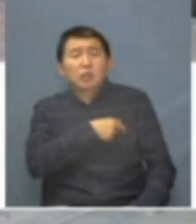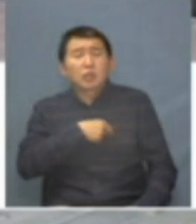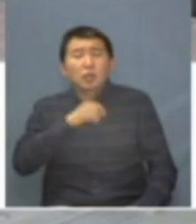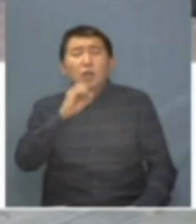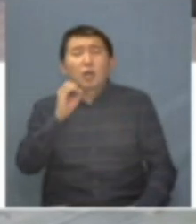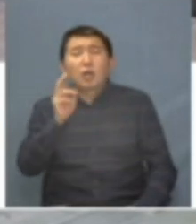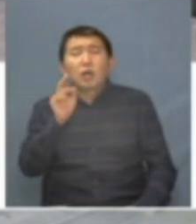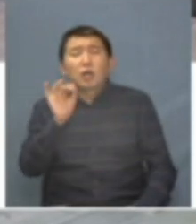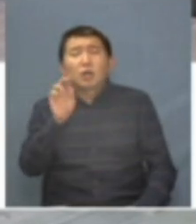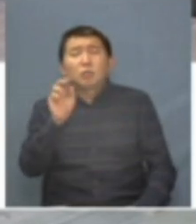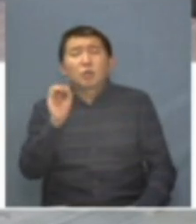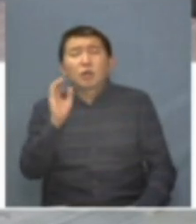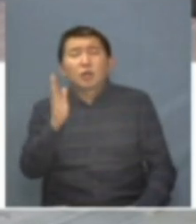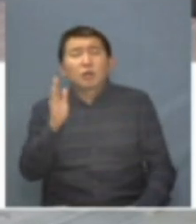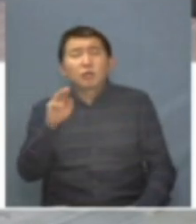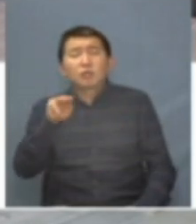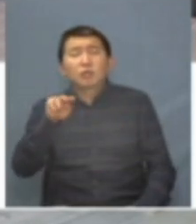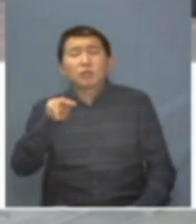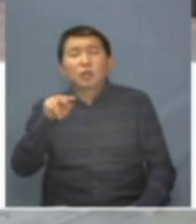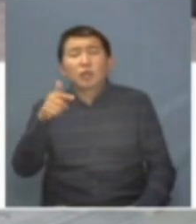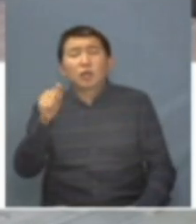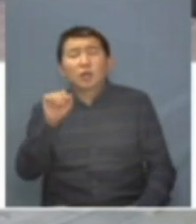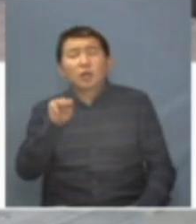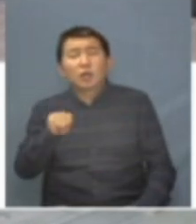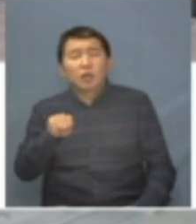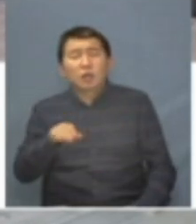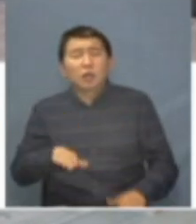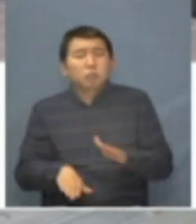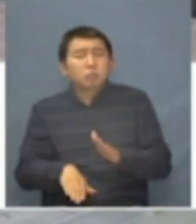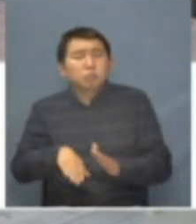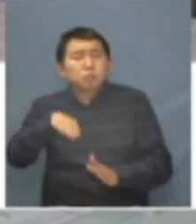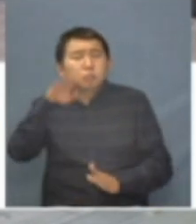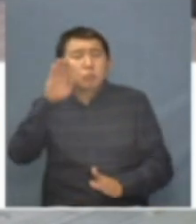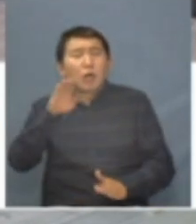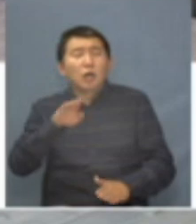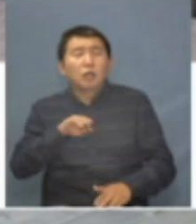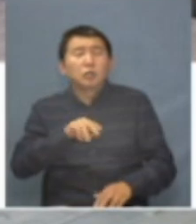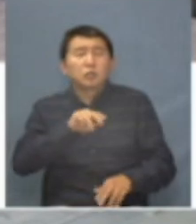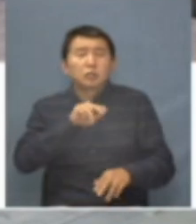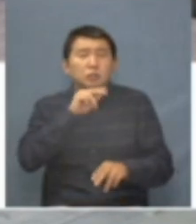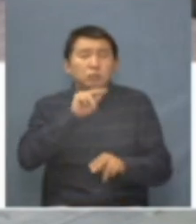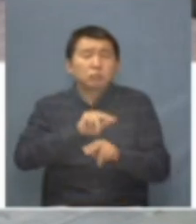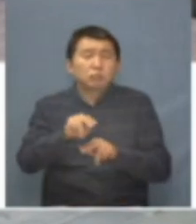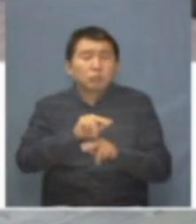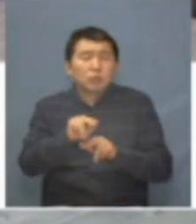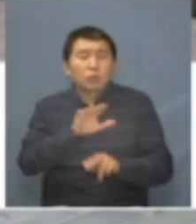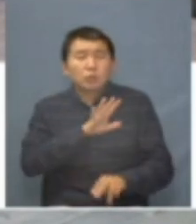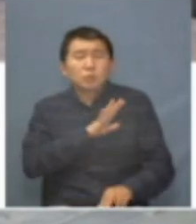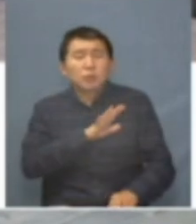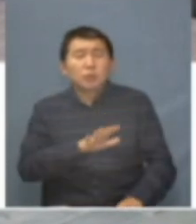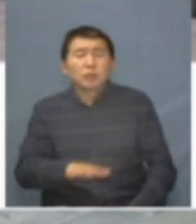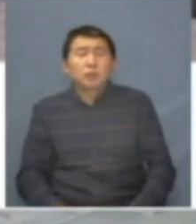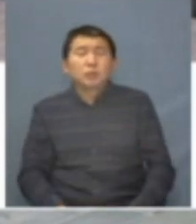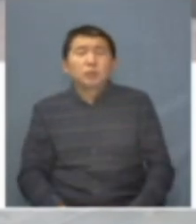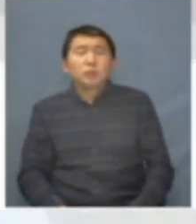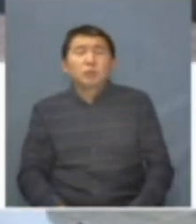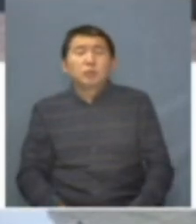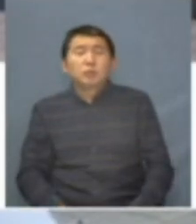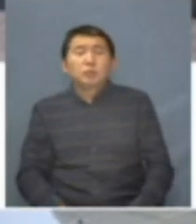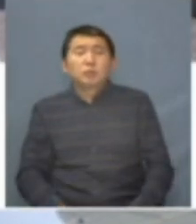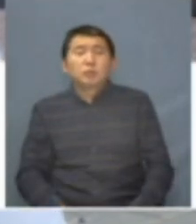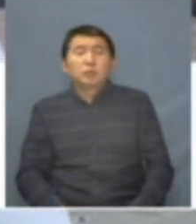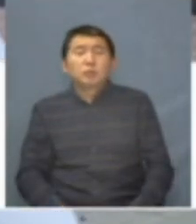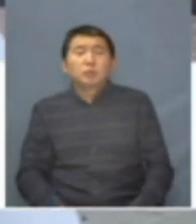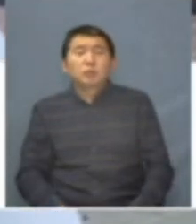Талғат. Ол кісі кішкентай кезінен осы Айқынымызды көріп, осы бейімделіп, осы күреске тартып,